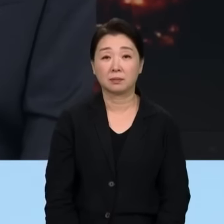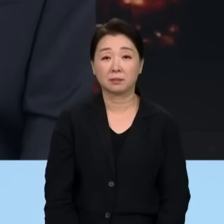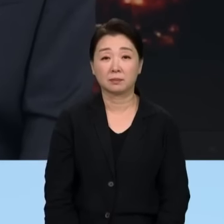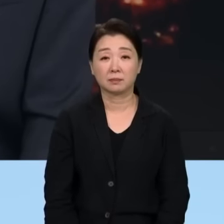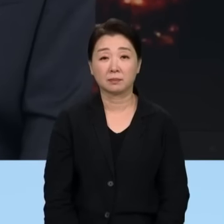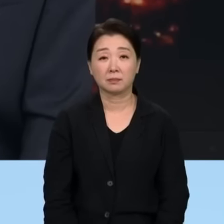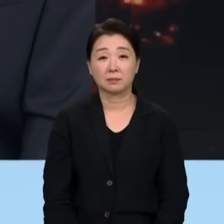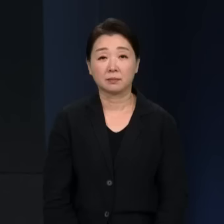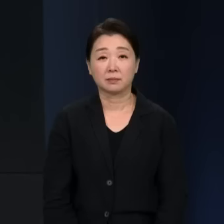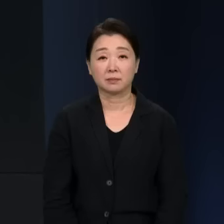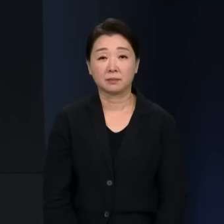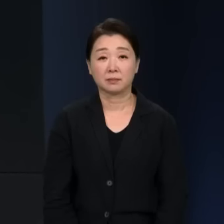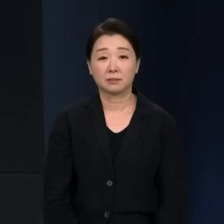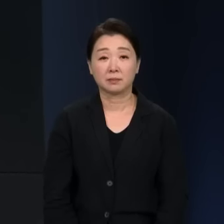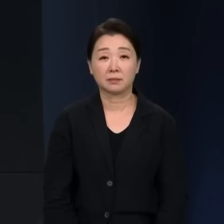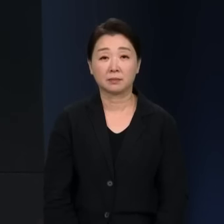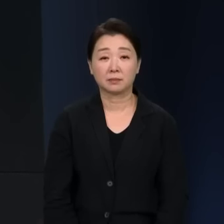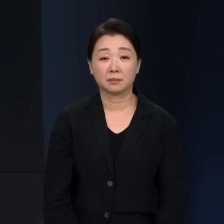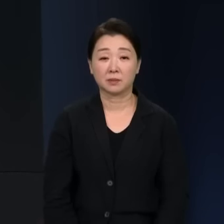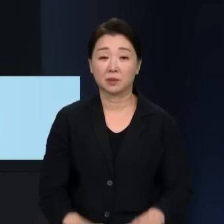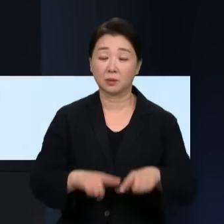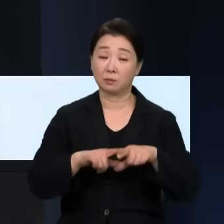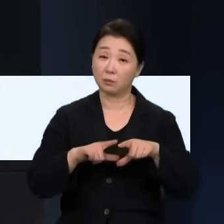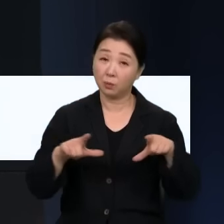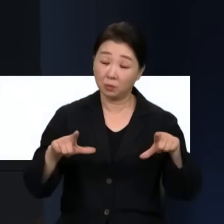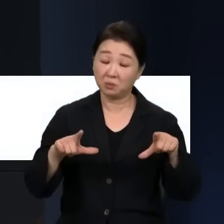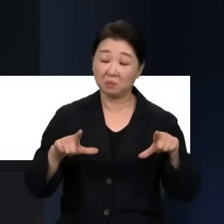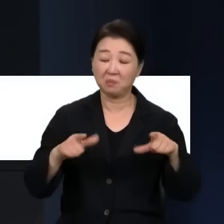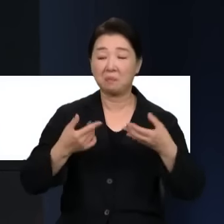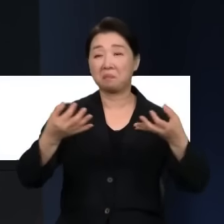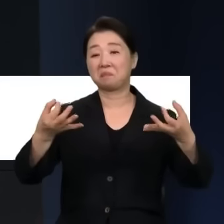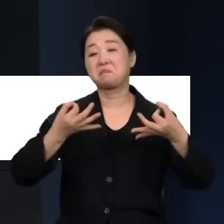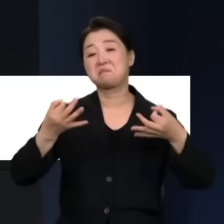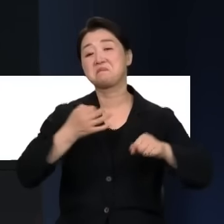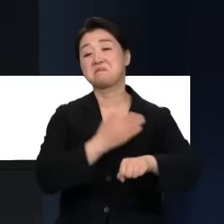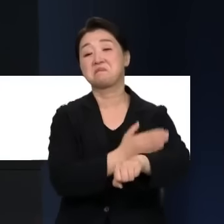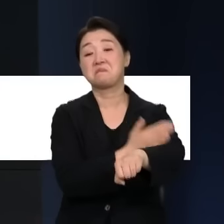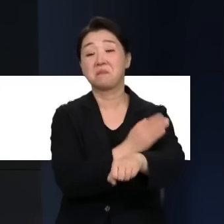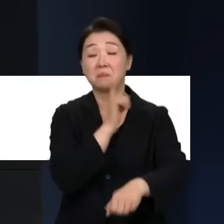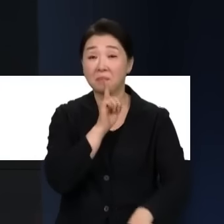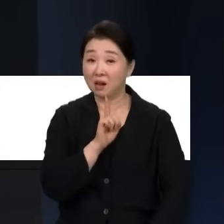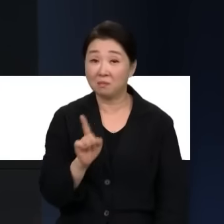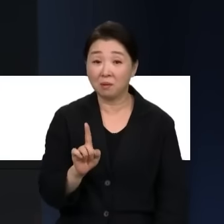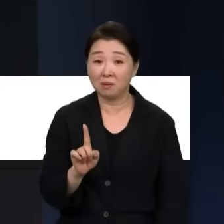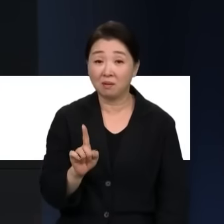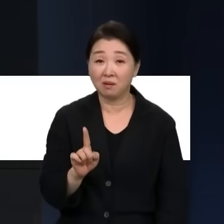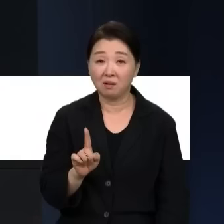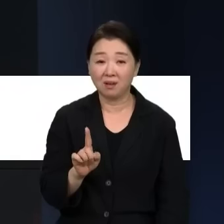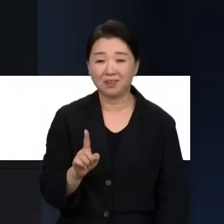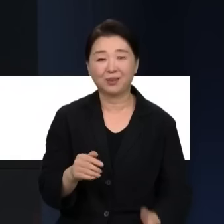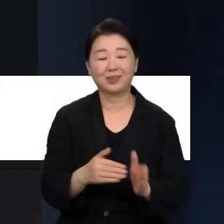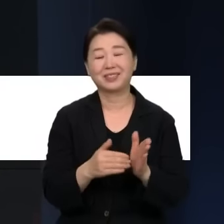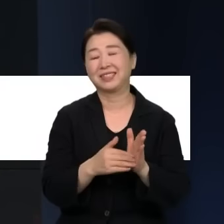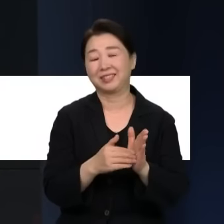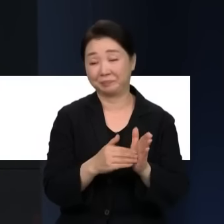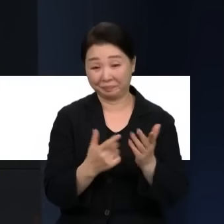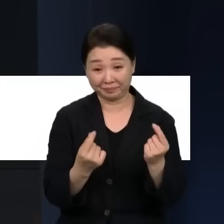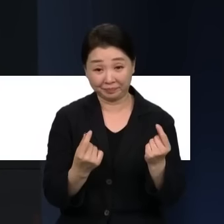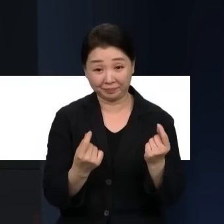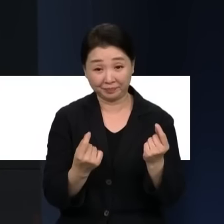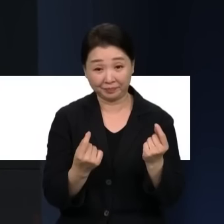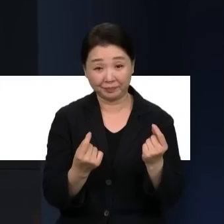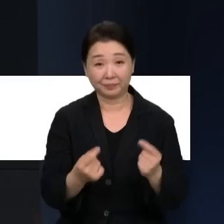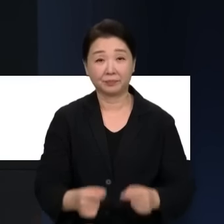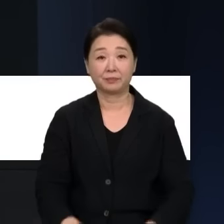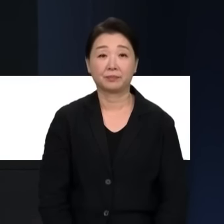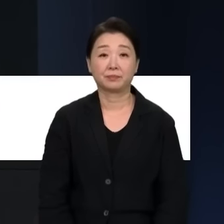보십니까네 이게 일반적인 그런 허세였다 한다면 뭐 그걸로 그냥 이제 끝나거나 했을